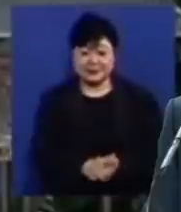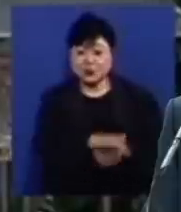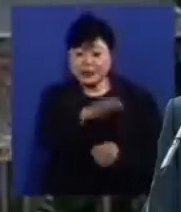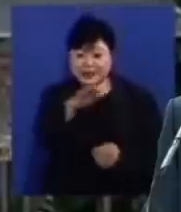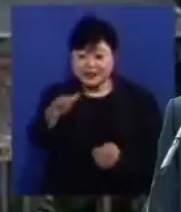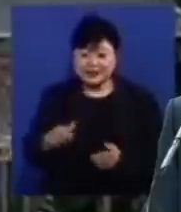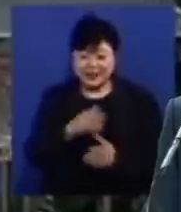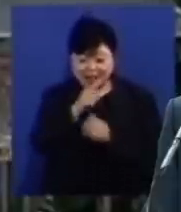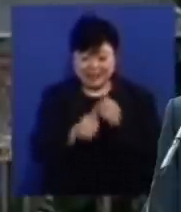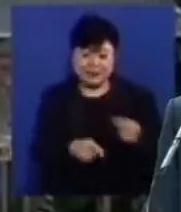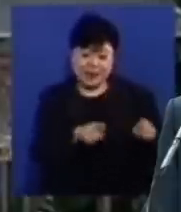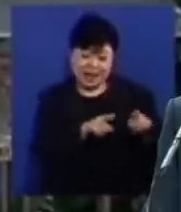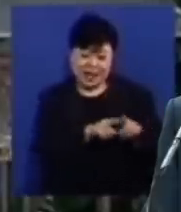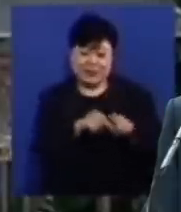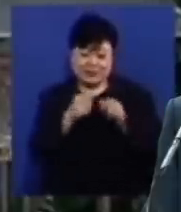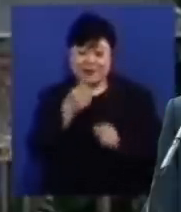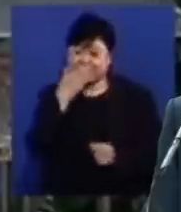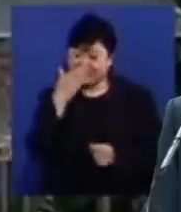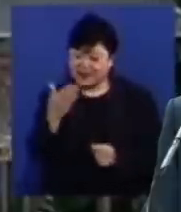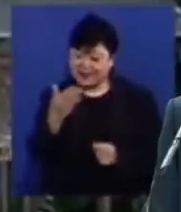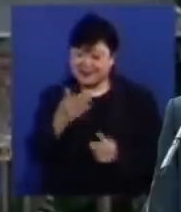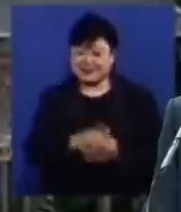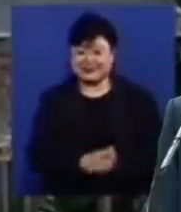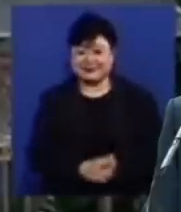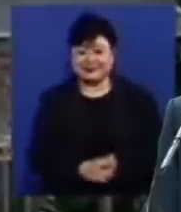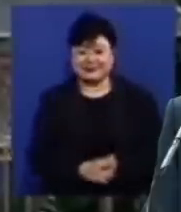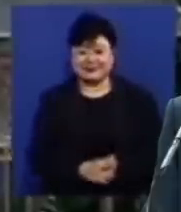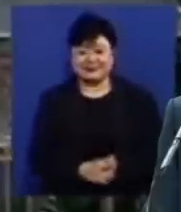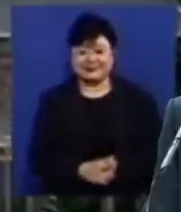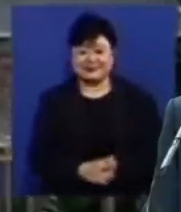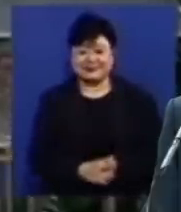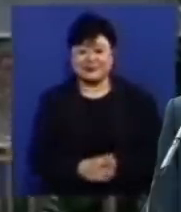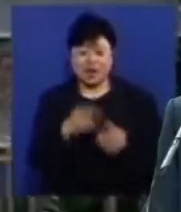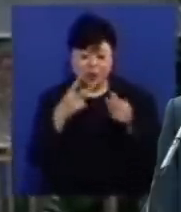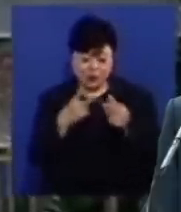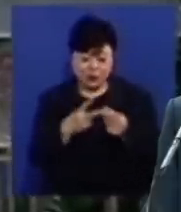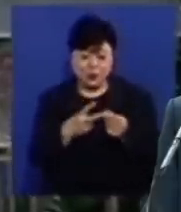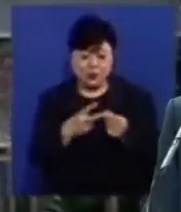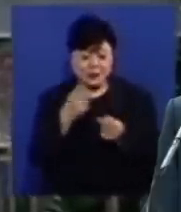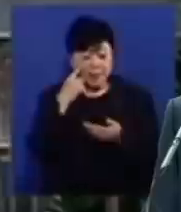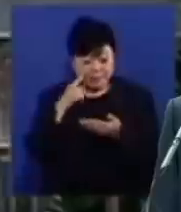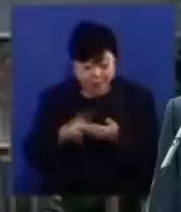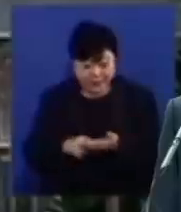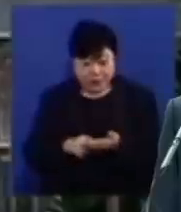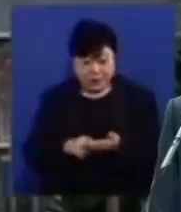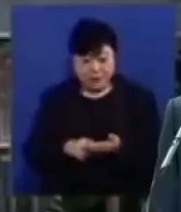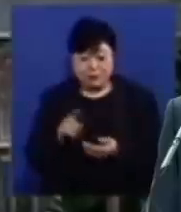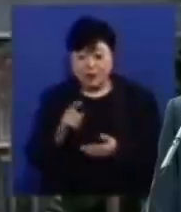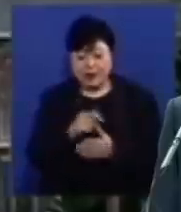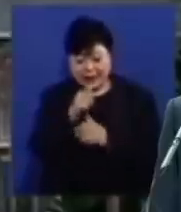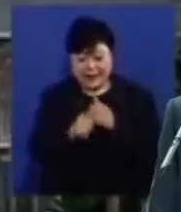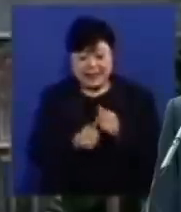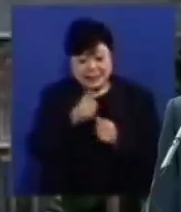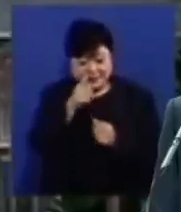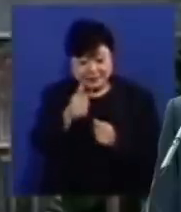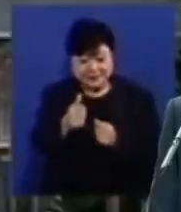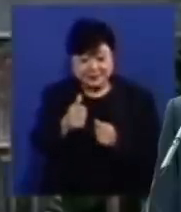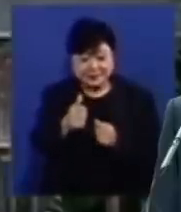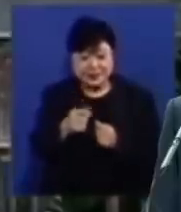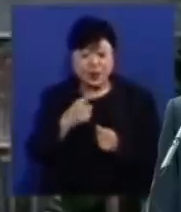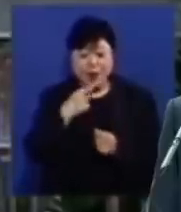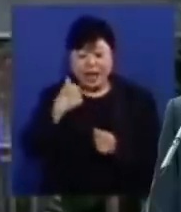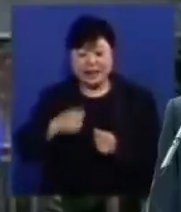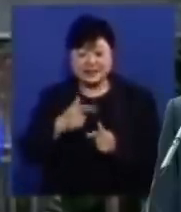우리는 하나님과 함께 살 수가 있는 것입니다. 둘째로 우리가 발견한 위대한 발견은 하나님